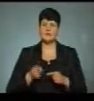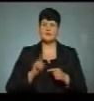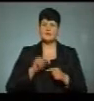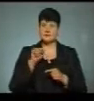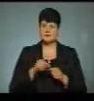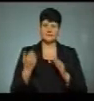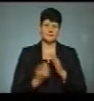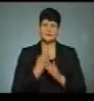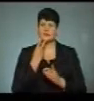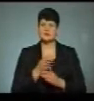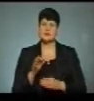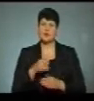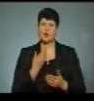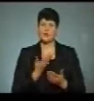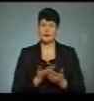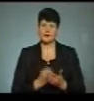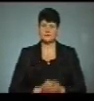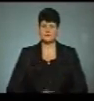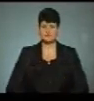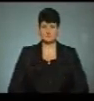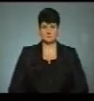випуску дивіться про таке.